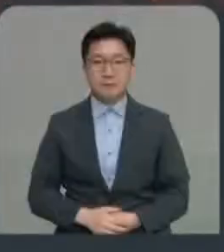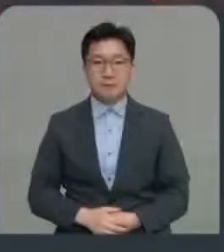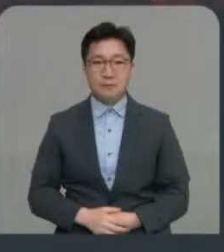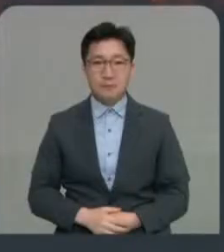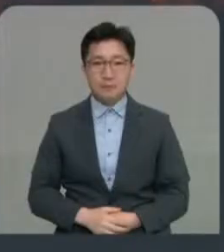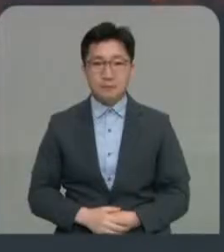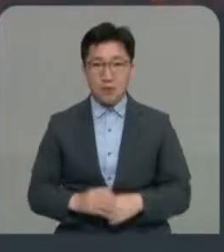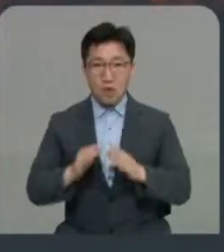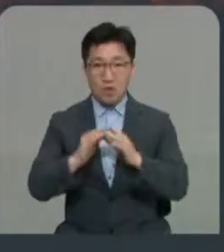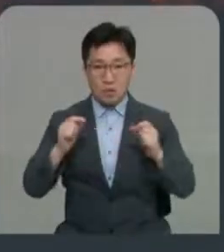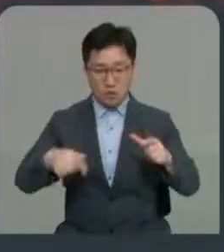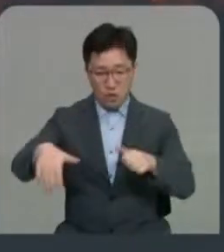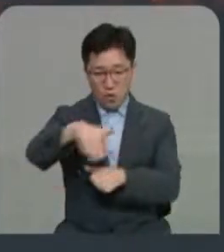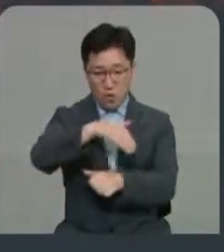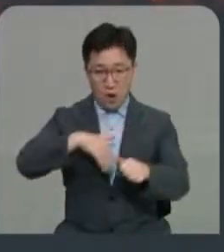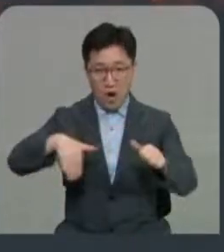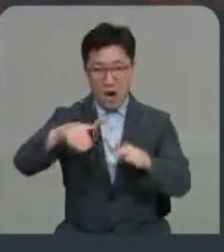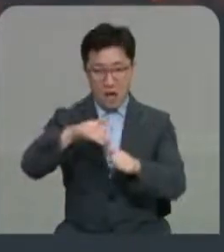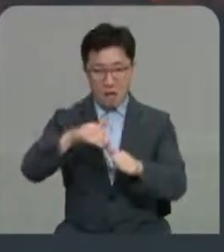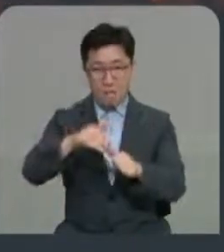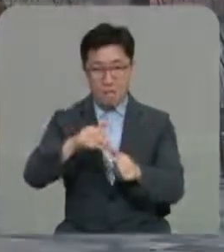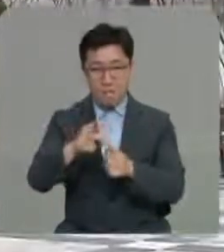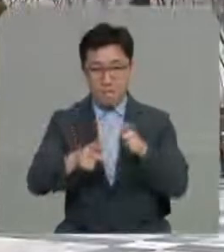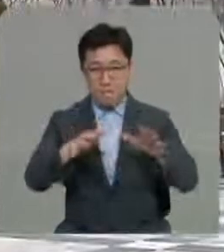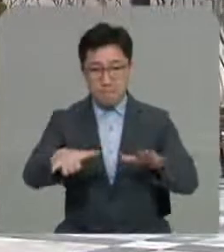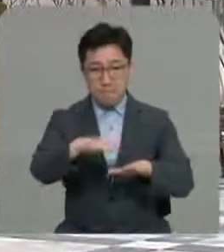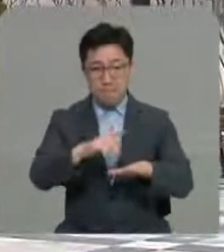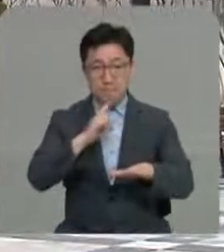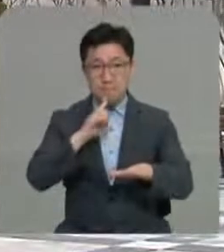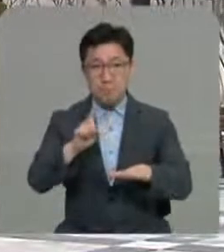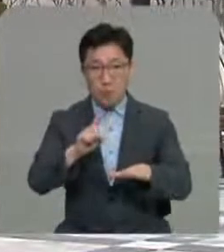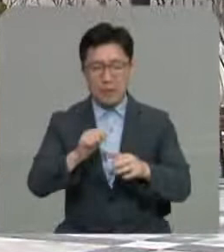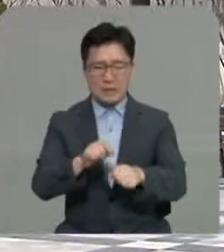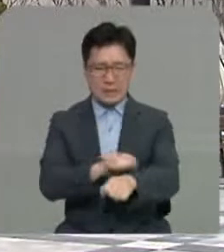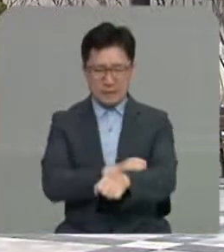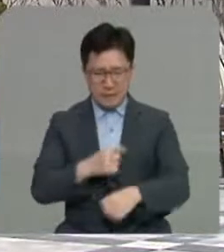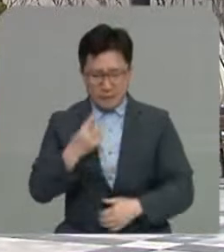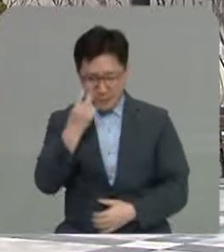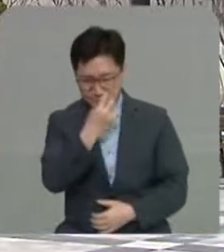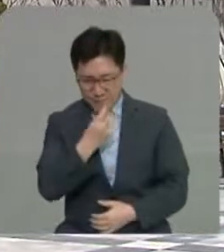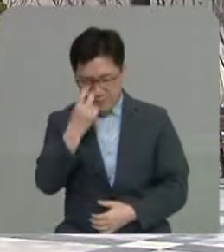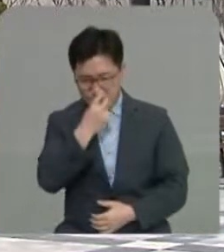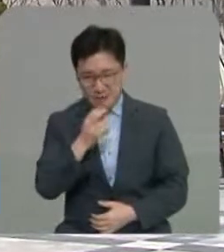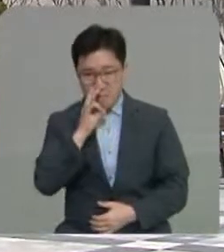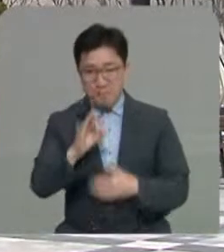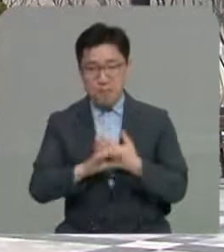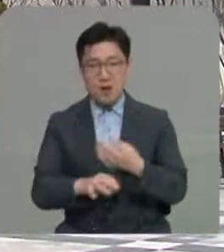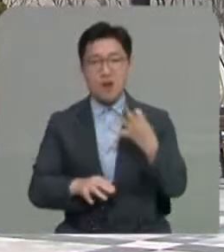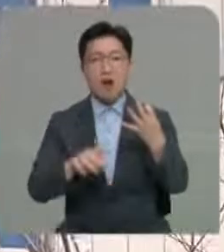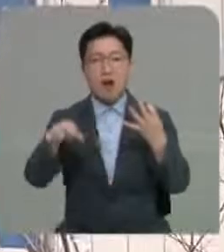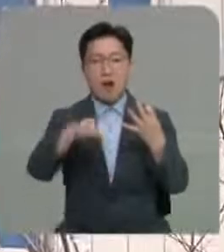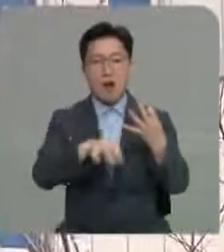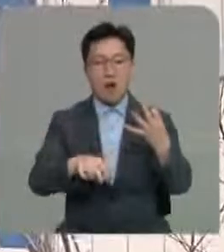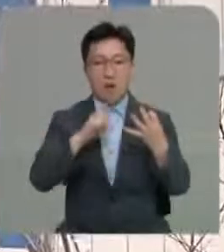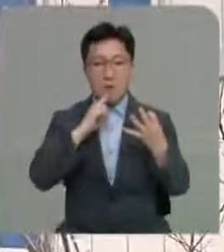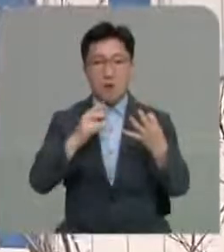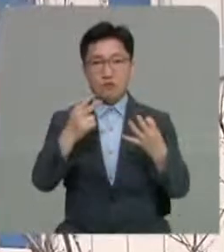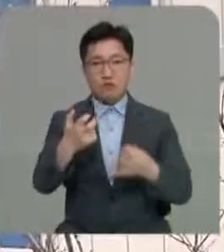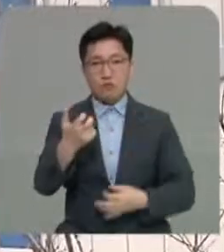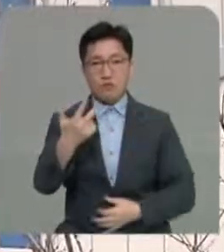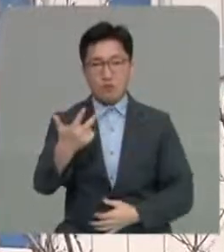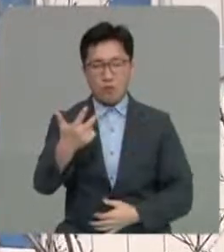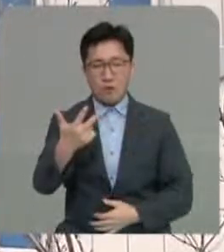전 높지만 광경 청이 산업단지 4 폐수 배출 사업장 을 특별 점검에 14 곳에서 27건의